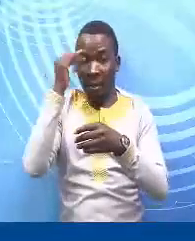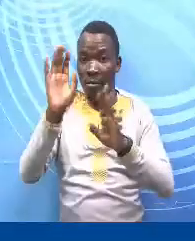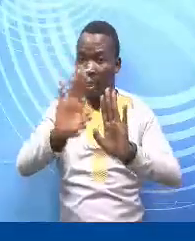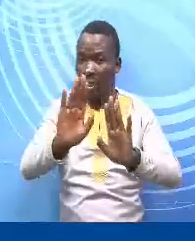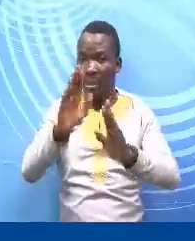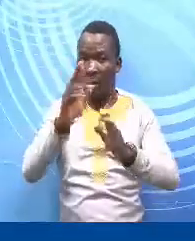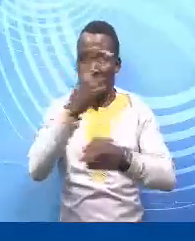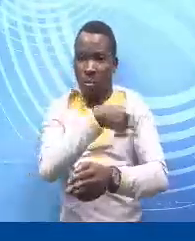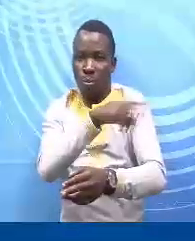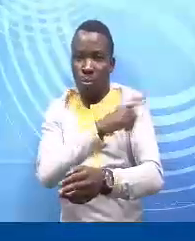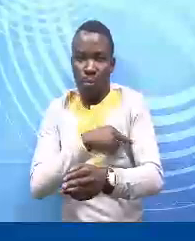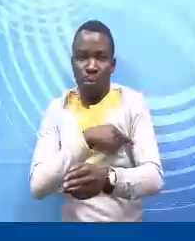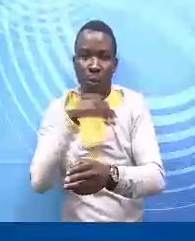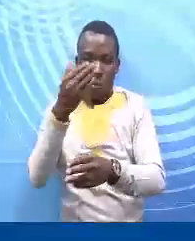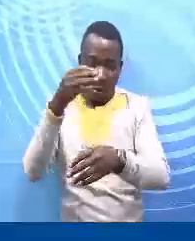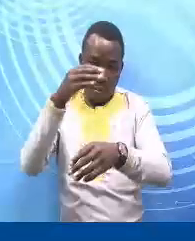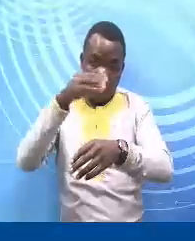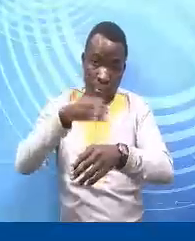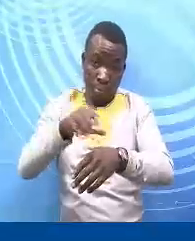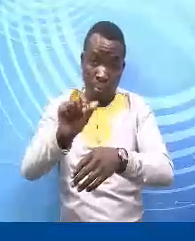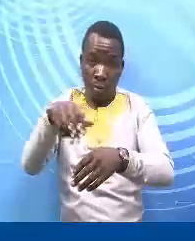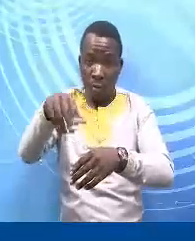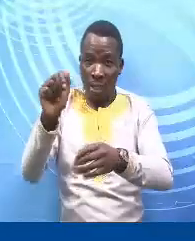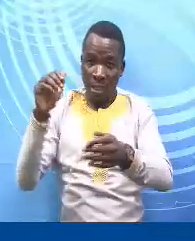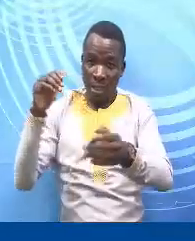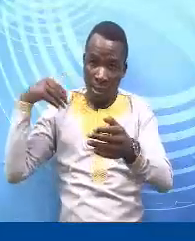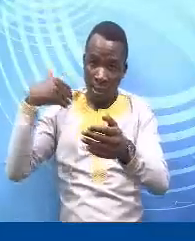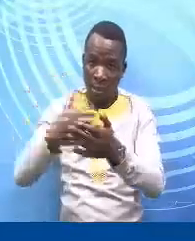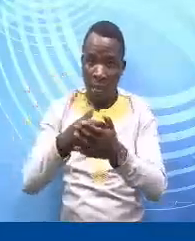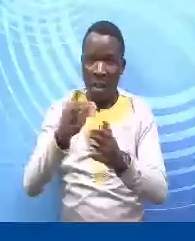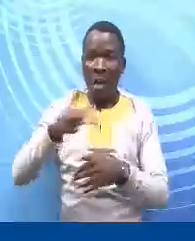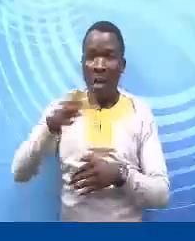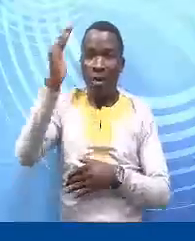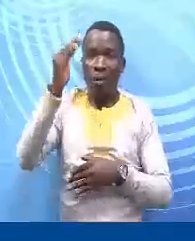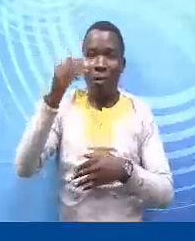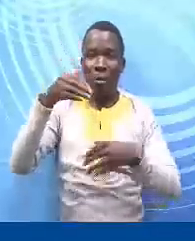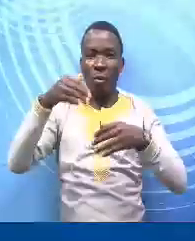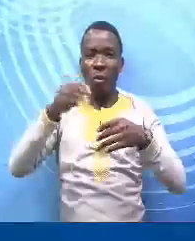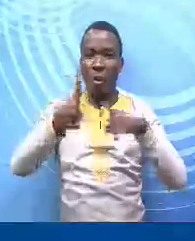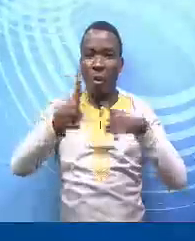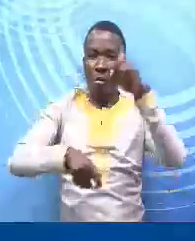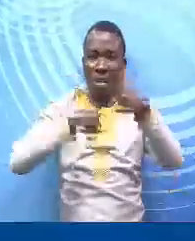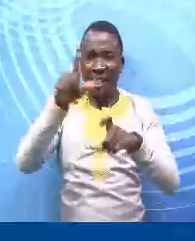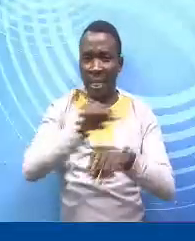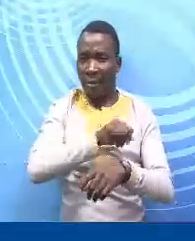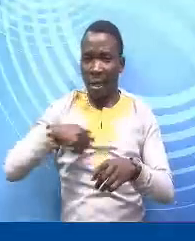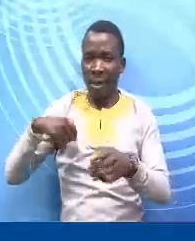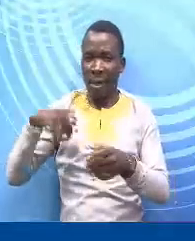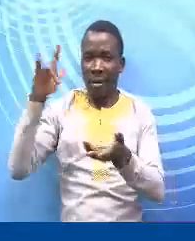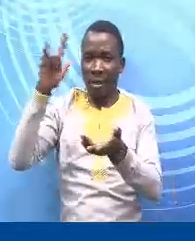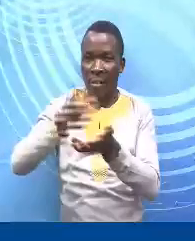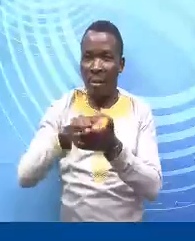bitaro nditegera maze kubagezayo uyu mukuru ibizamini byaranze i Kanombe bambwira ko